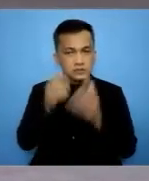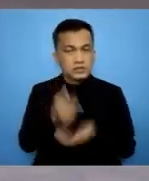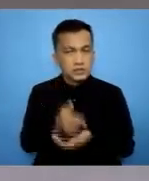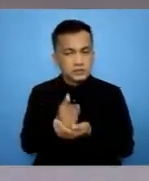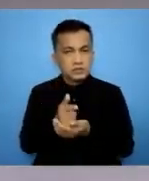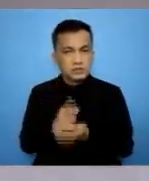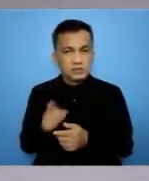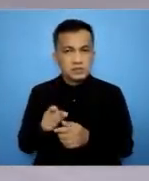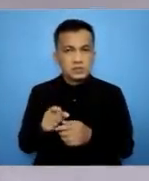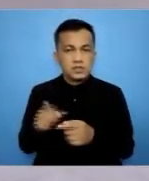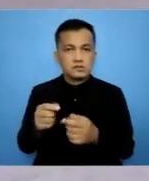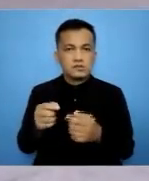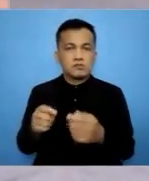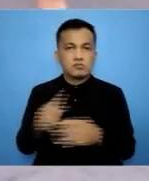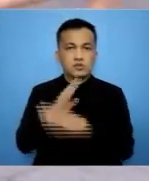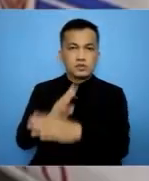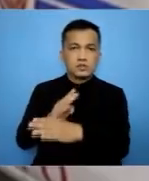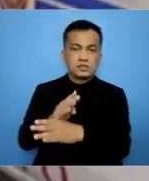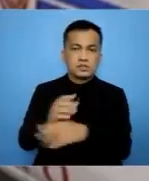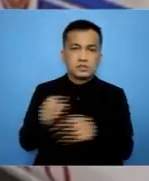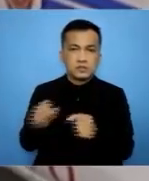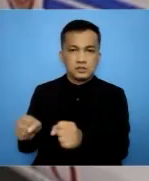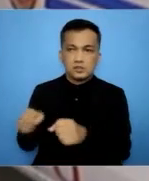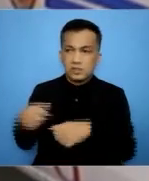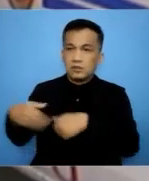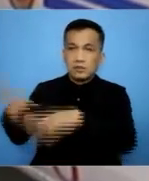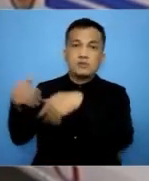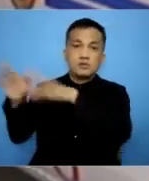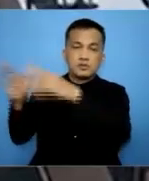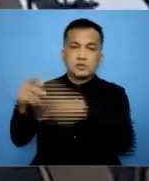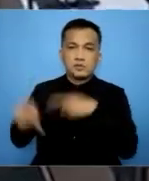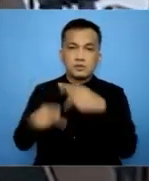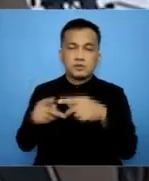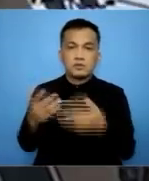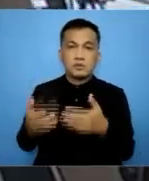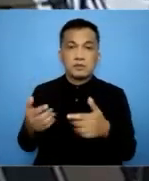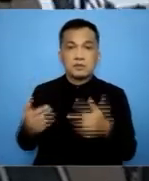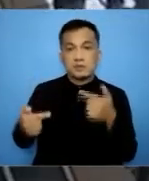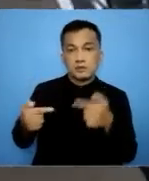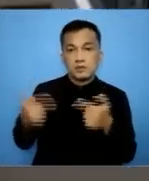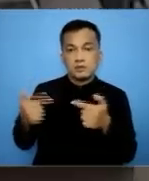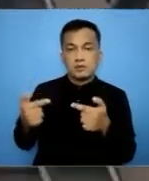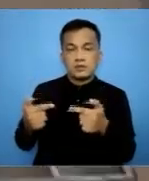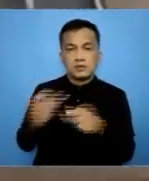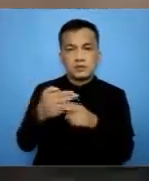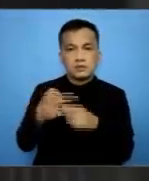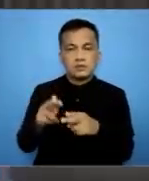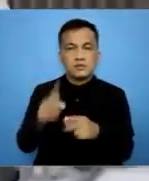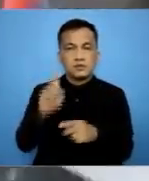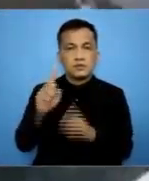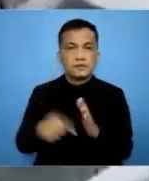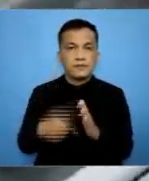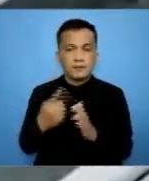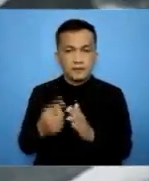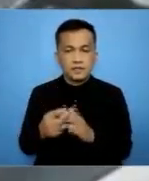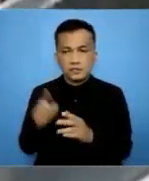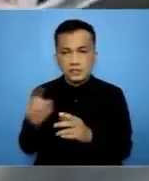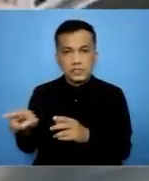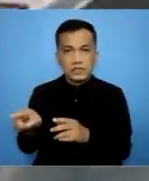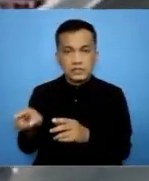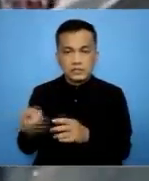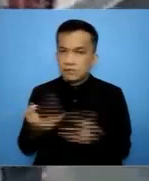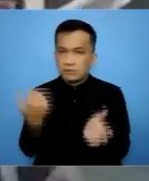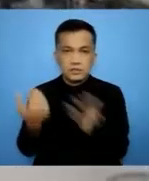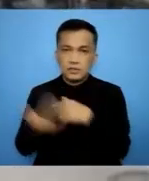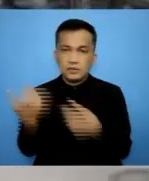rin pinalabas ang mga natrap na empleyado. Batay sa investigasyon, paakyat sana sa kanyang opisina sa 15th floor ang biktima at isa